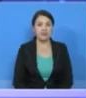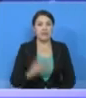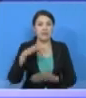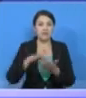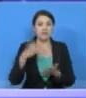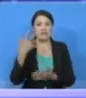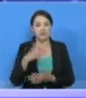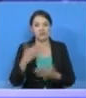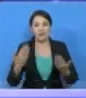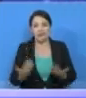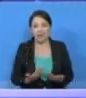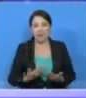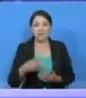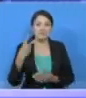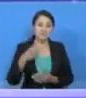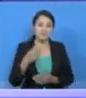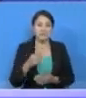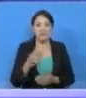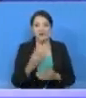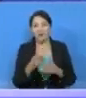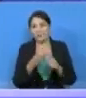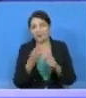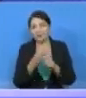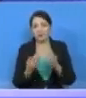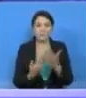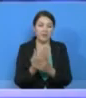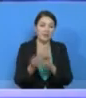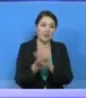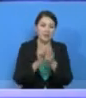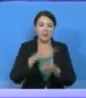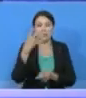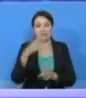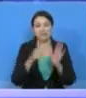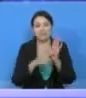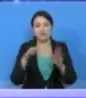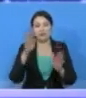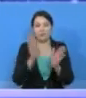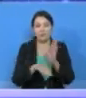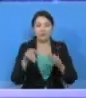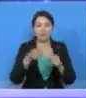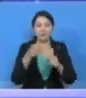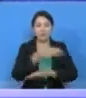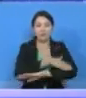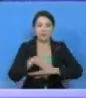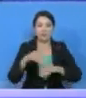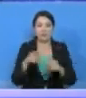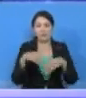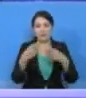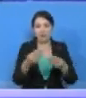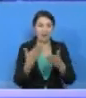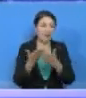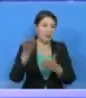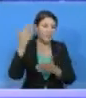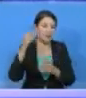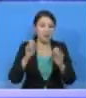қаланың 50-ден аса тұрғын алабының 20-сында атауы қайта жаңартылды. Мұнан басқа 47 атаусыз көшеге тарихи тұлғалардың есімі берілді. Айта кетейік, бұған